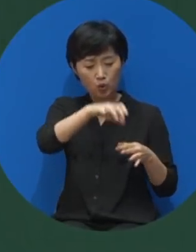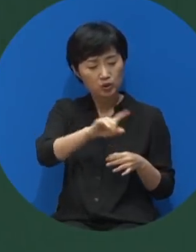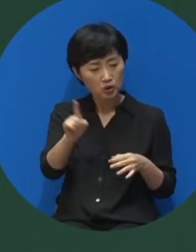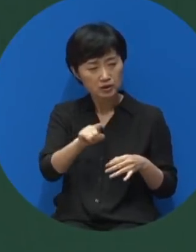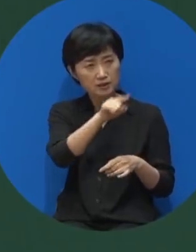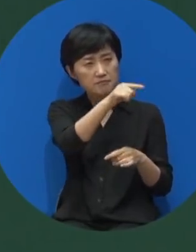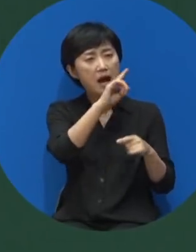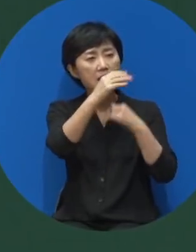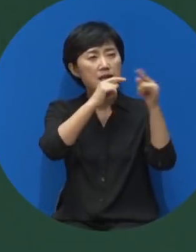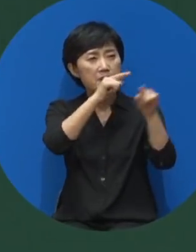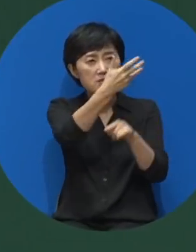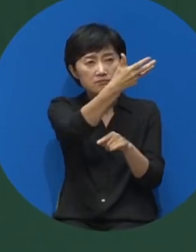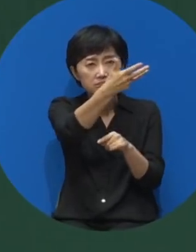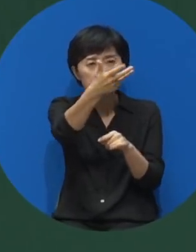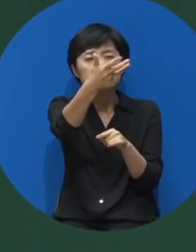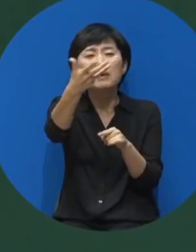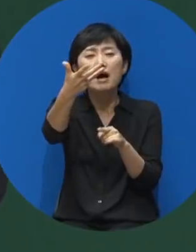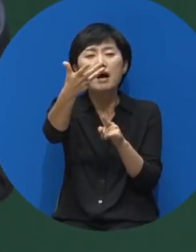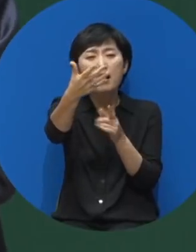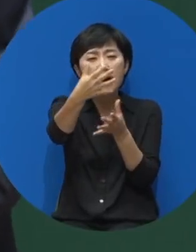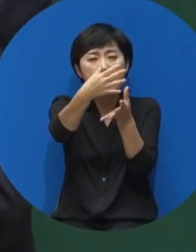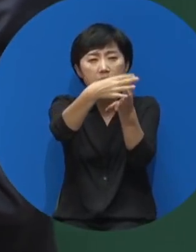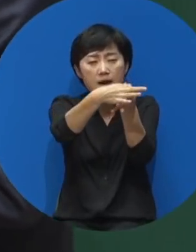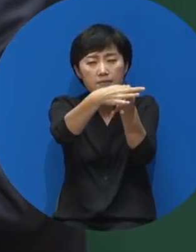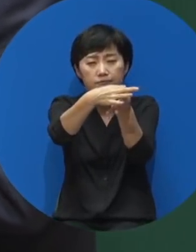미래 보이게 됩니다.